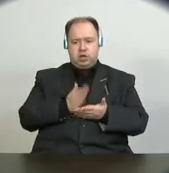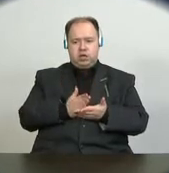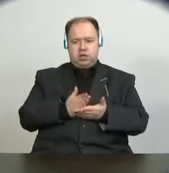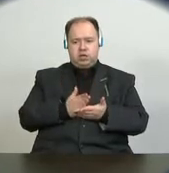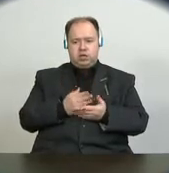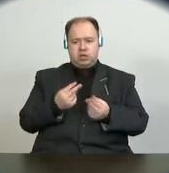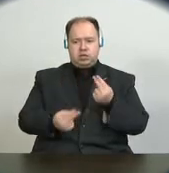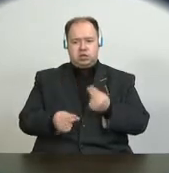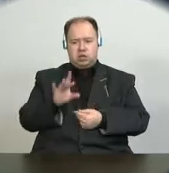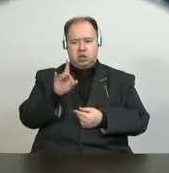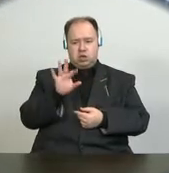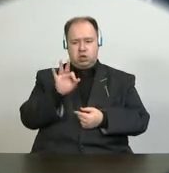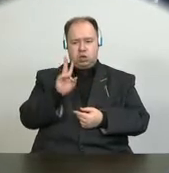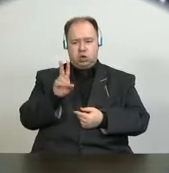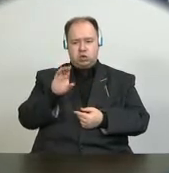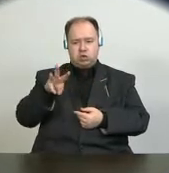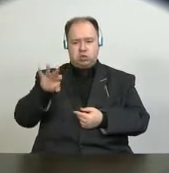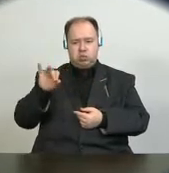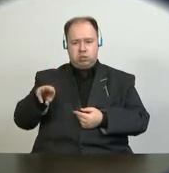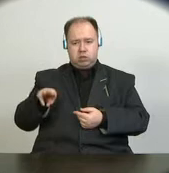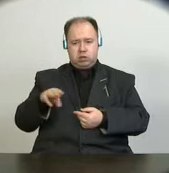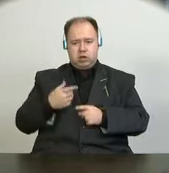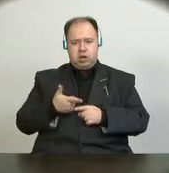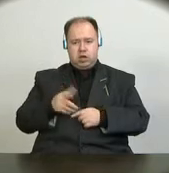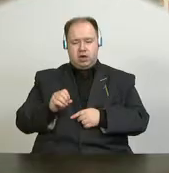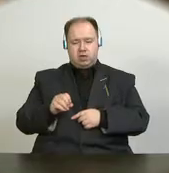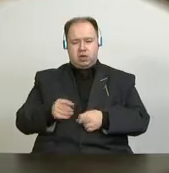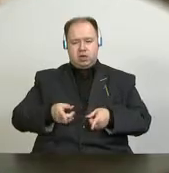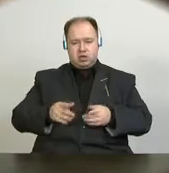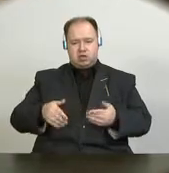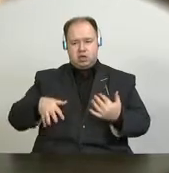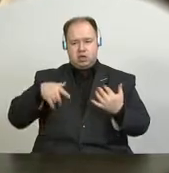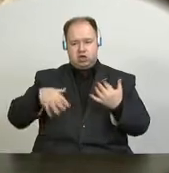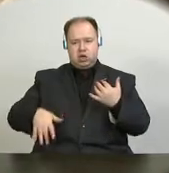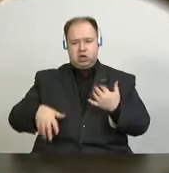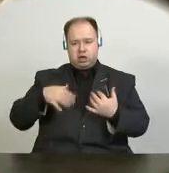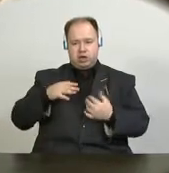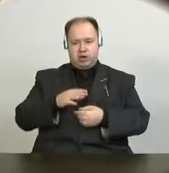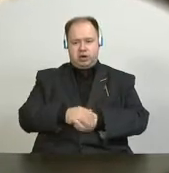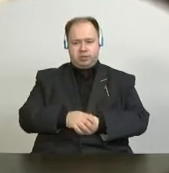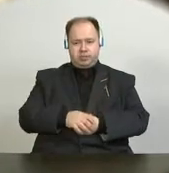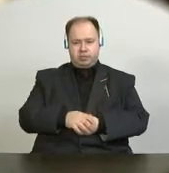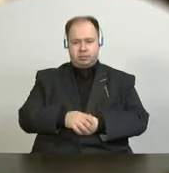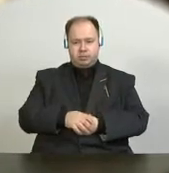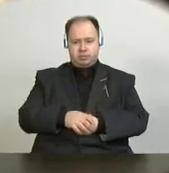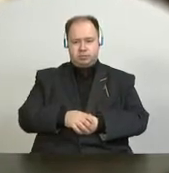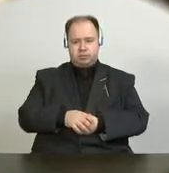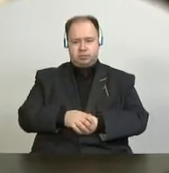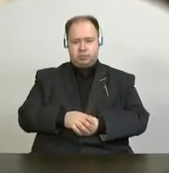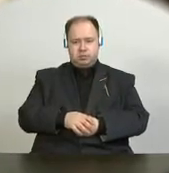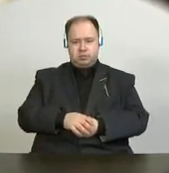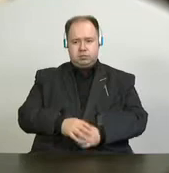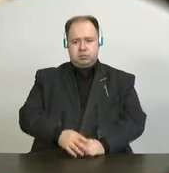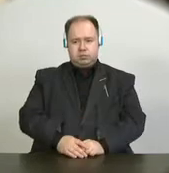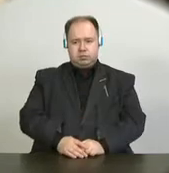игра rocksmith где вы учитесь играть на живой гитаре не rock band had где-то надо было какие-то кнопочки нажимать непонятные